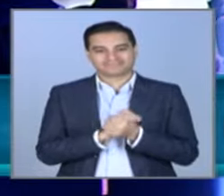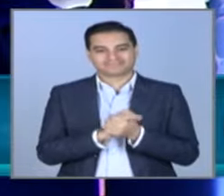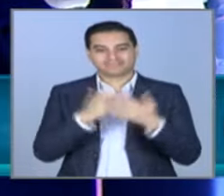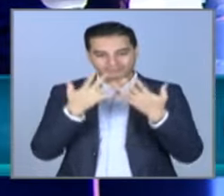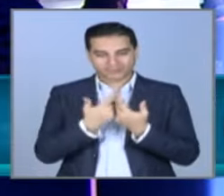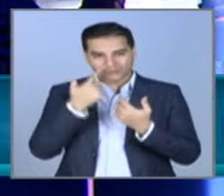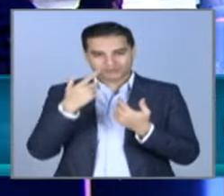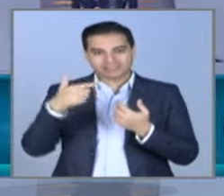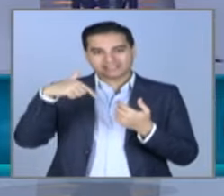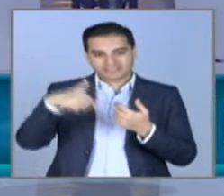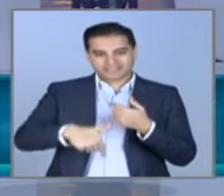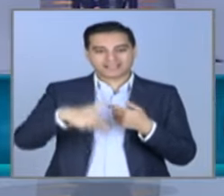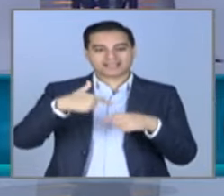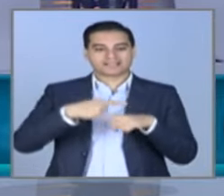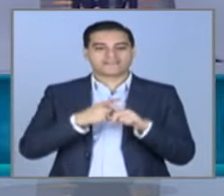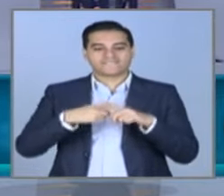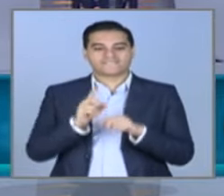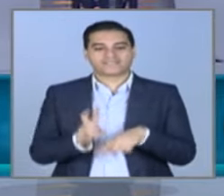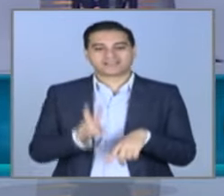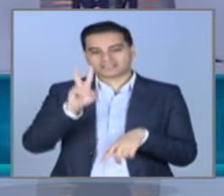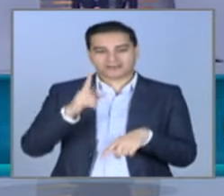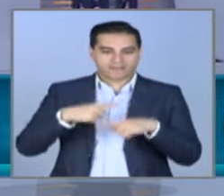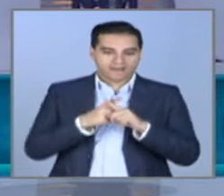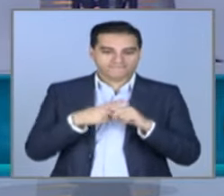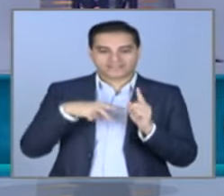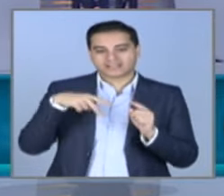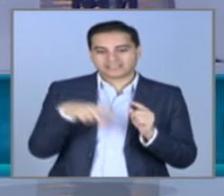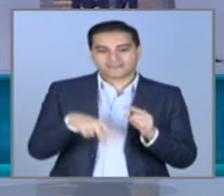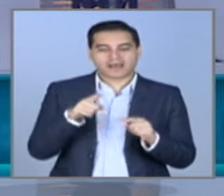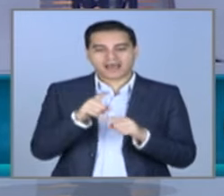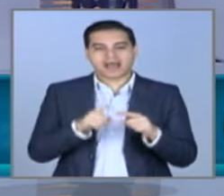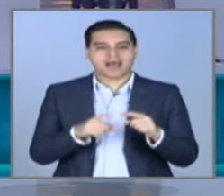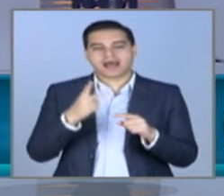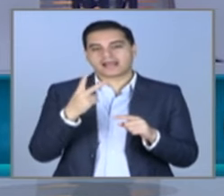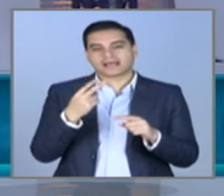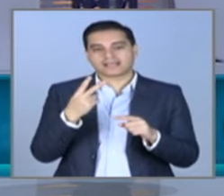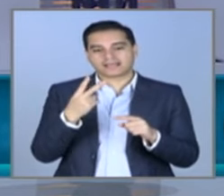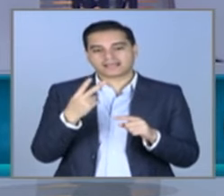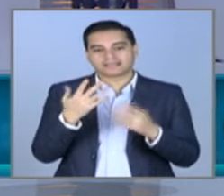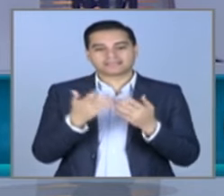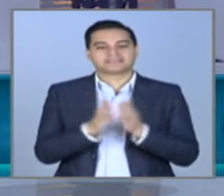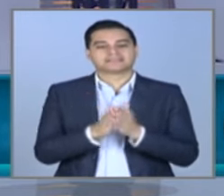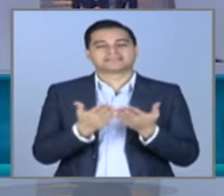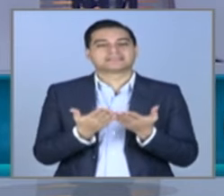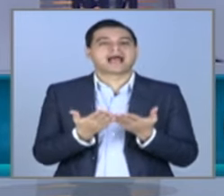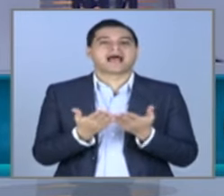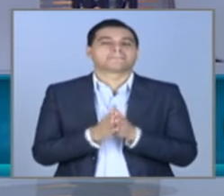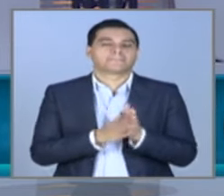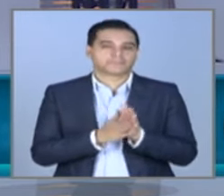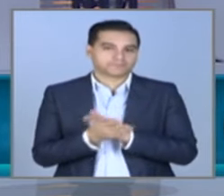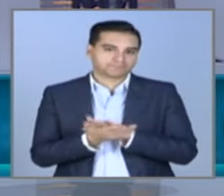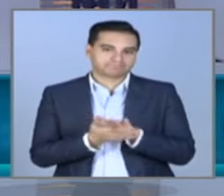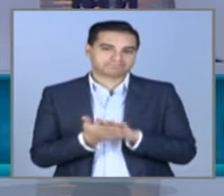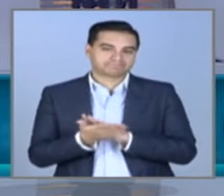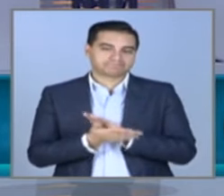حل المسألة الآتية، 6 في 7 في 8 على